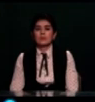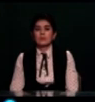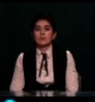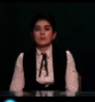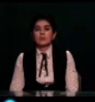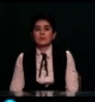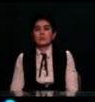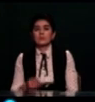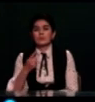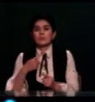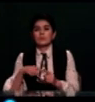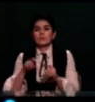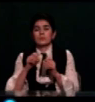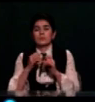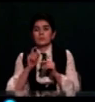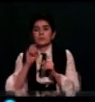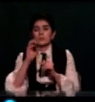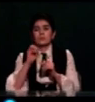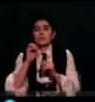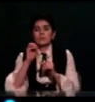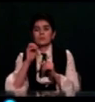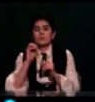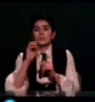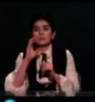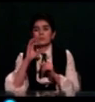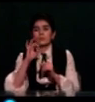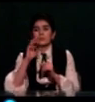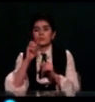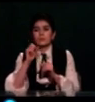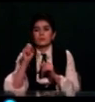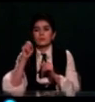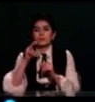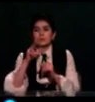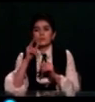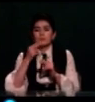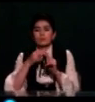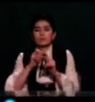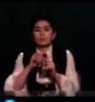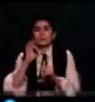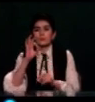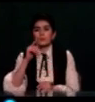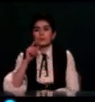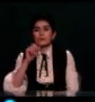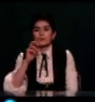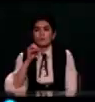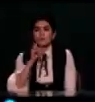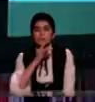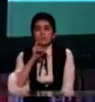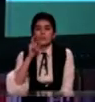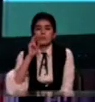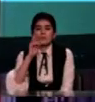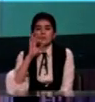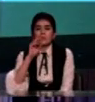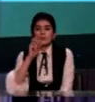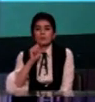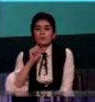Тип круглые черви. Нервная система сосальщиков и ленточных представлена окологлоточными нервным кольцом